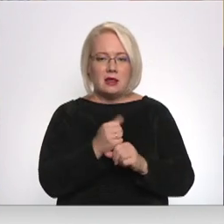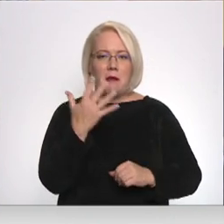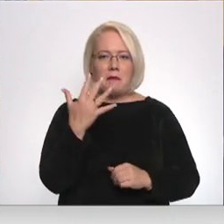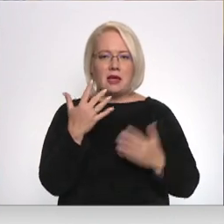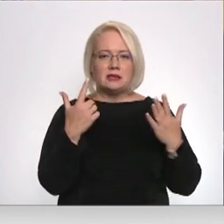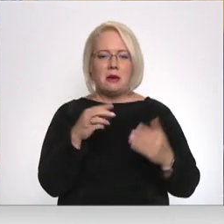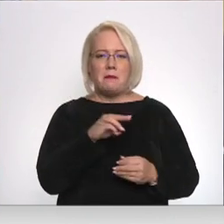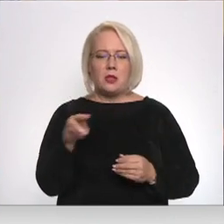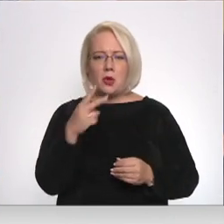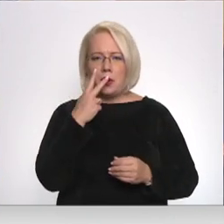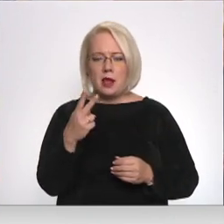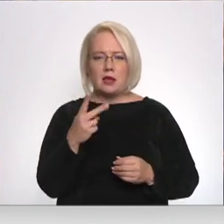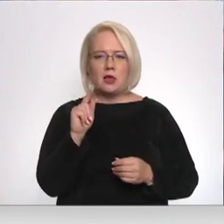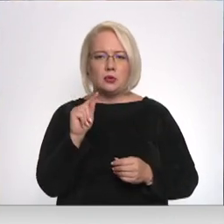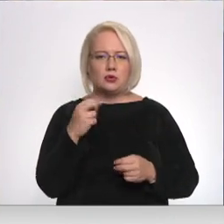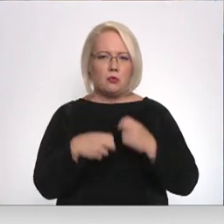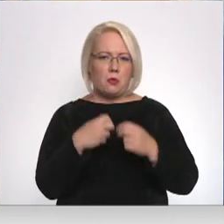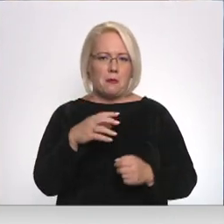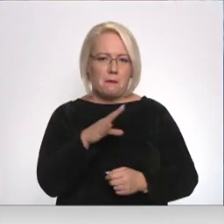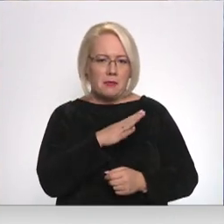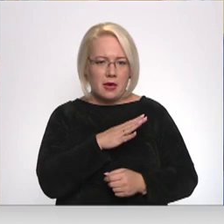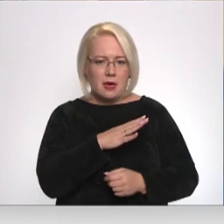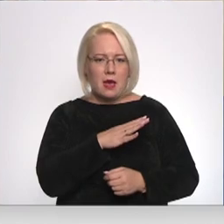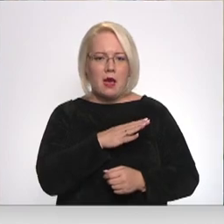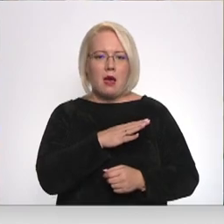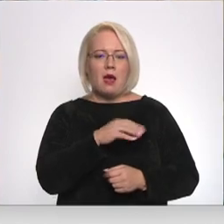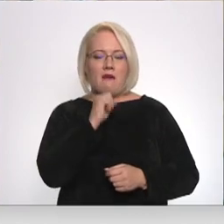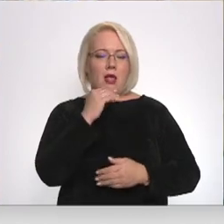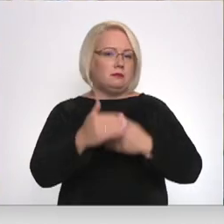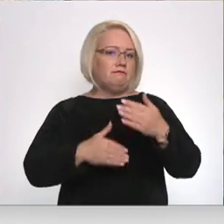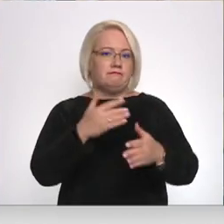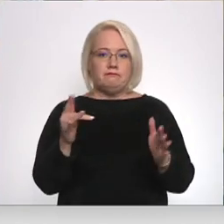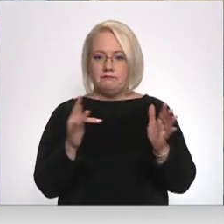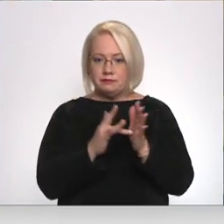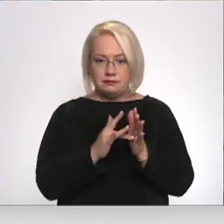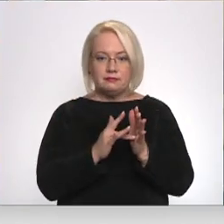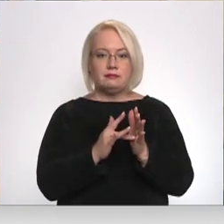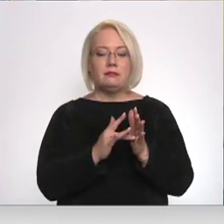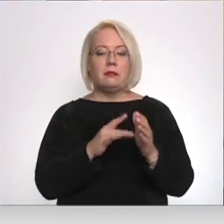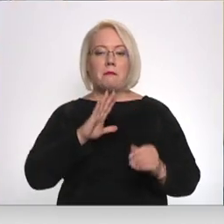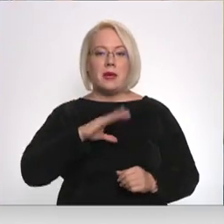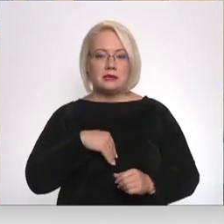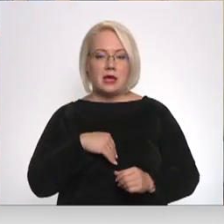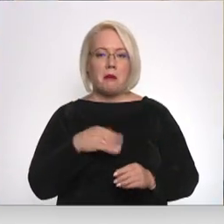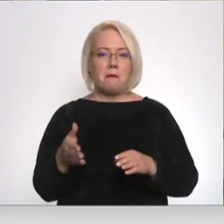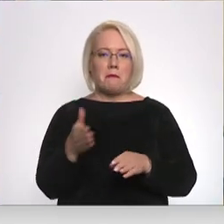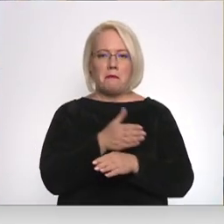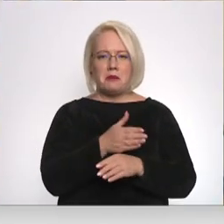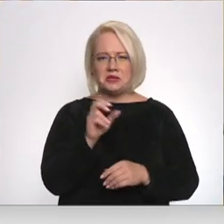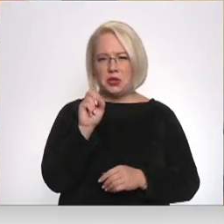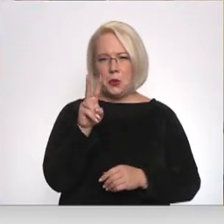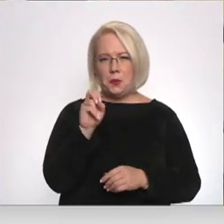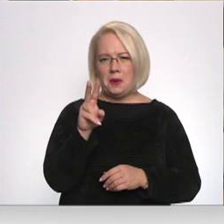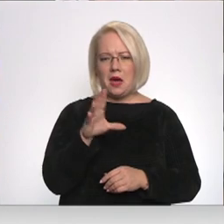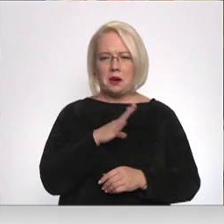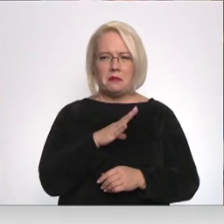aizķeršanos strādāja 1-2 telefoni. Pēc tam visi atgāja viskārtībā, un pēc tam pirms 12 bija